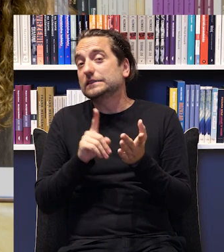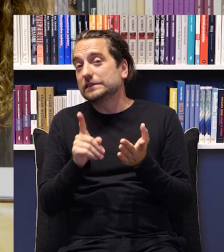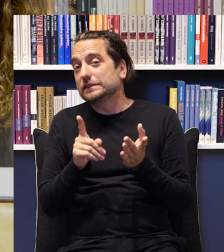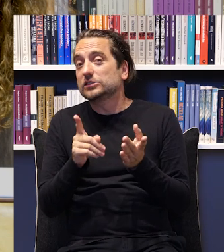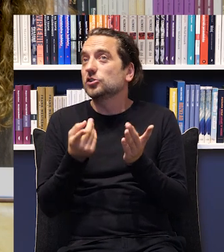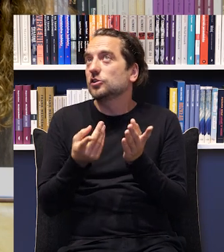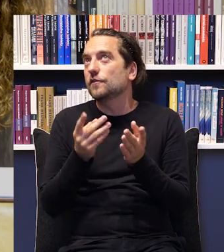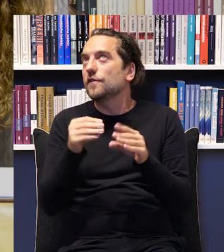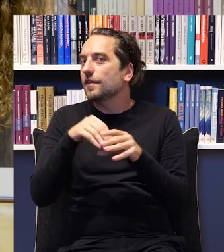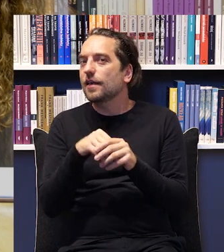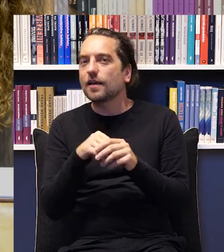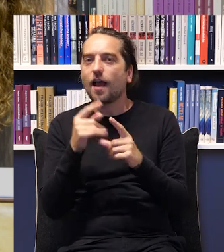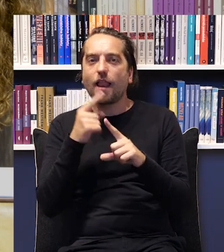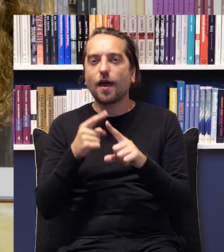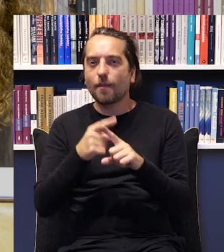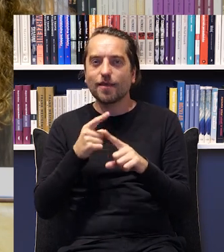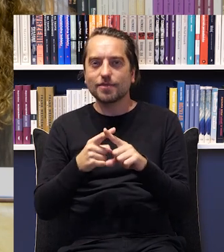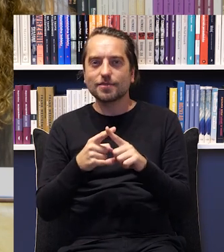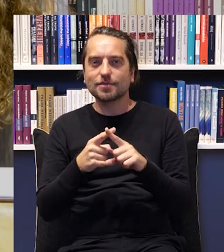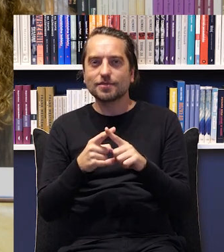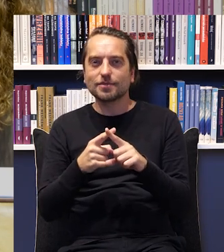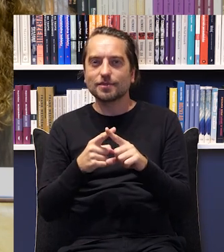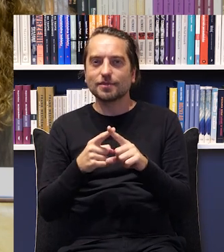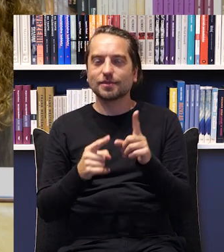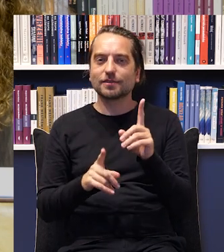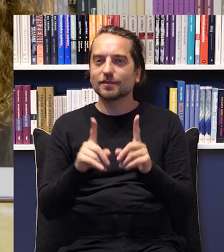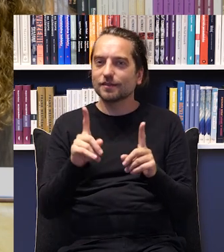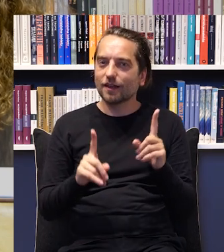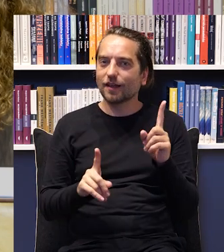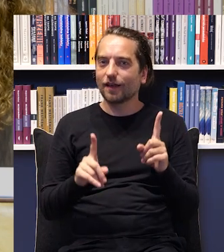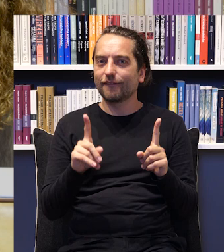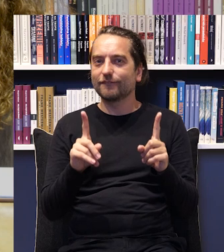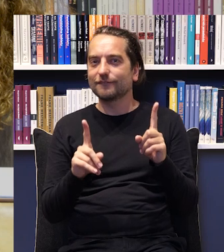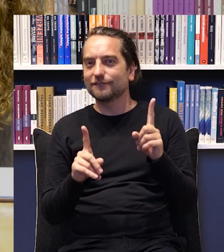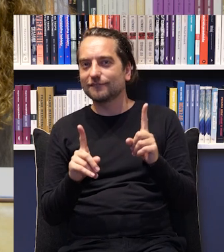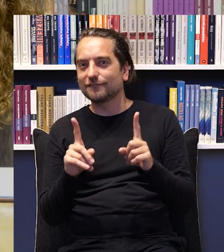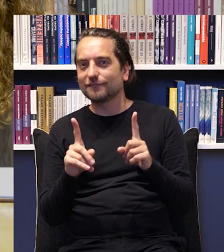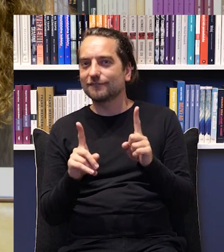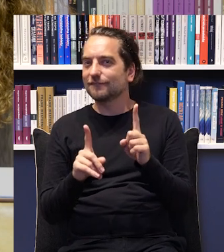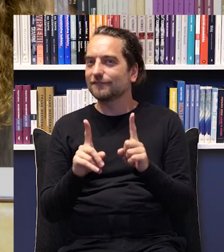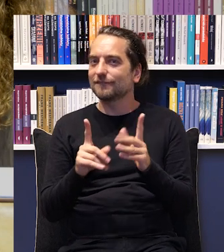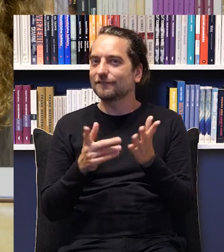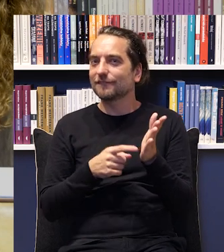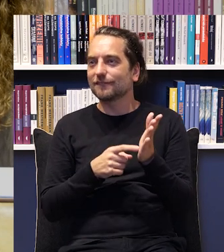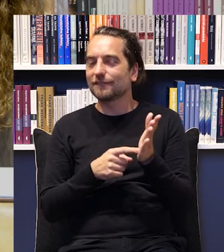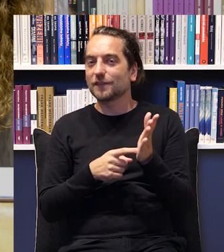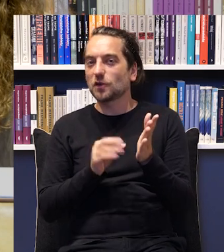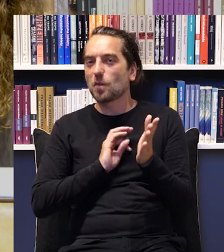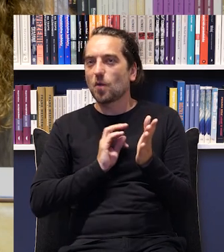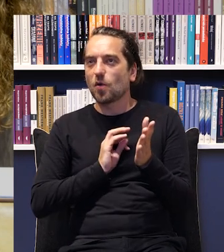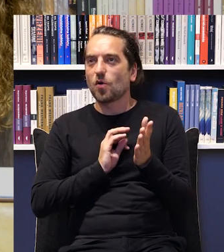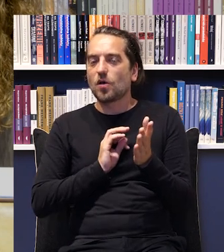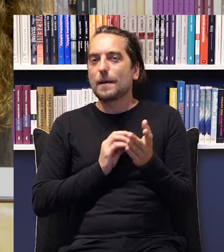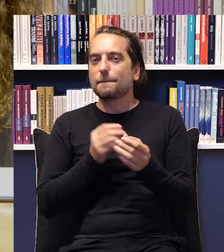z jakichś takich właśnie czasem nawet moim zdaniem, znaczy tak komentuję swoje własne pisanie,